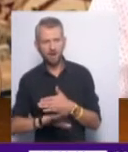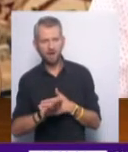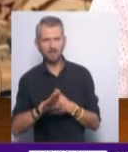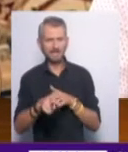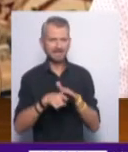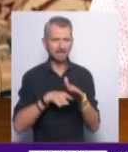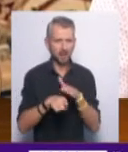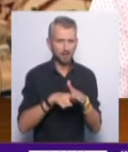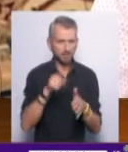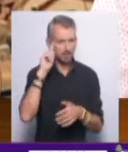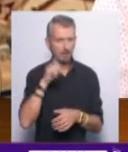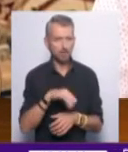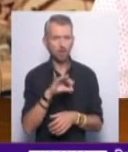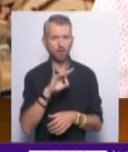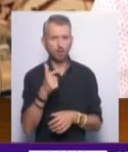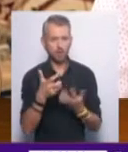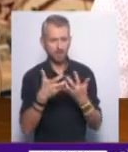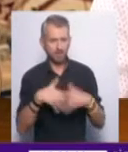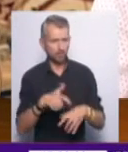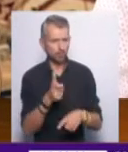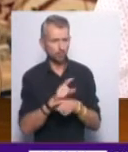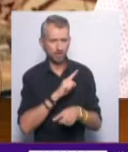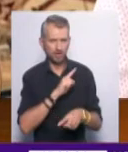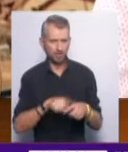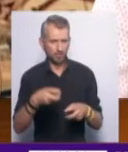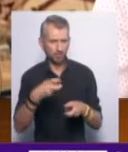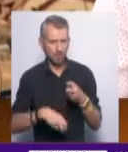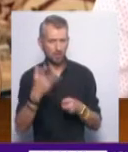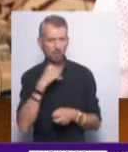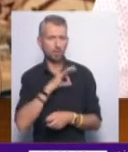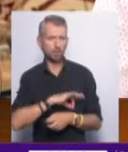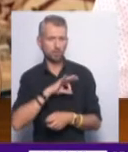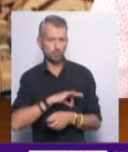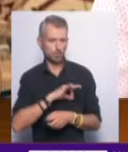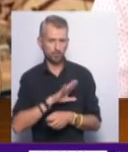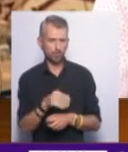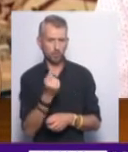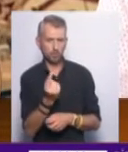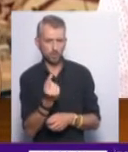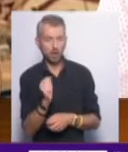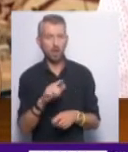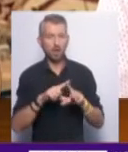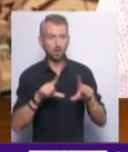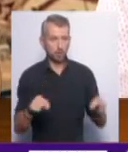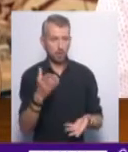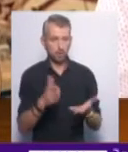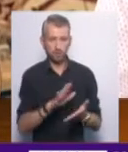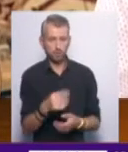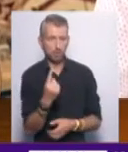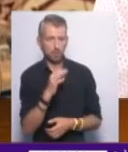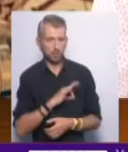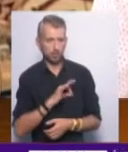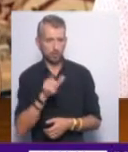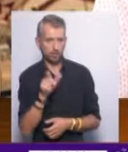знаєте, з оргтехнікою вона дуже швидко виходить з ладу, коли користувач не один. А в школах вже ж, мабуть, не один